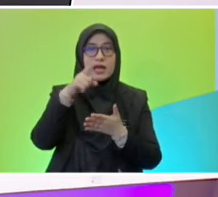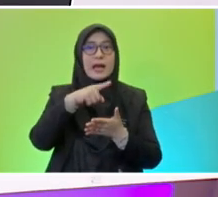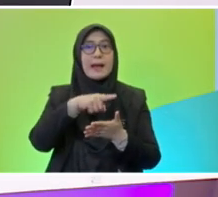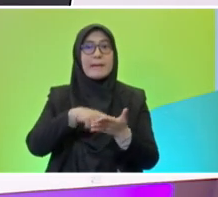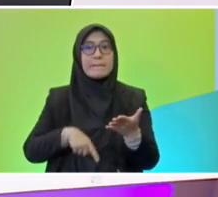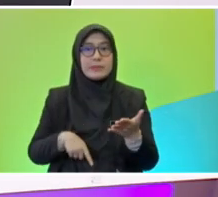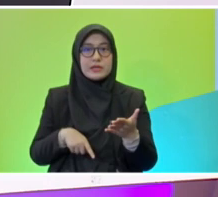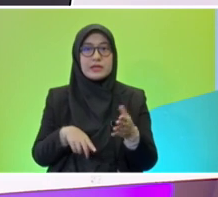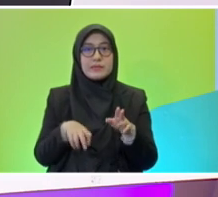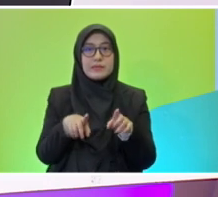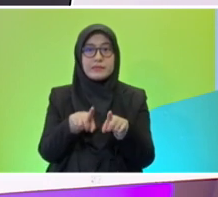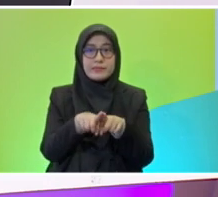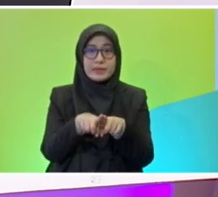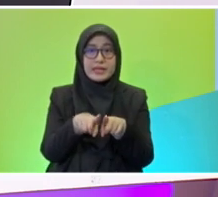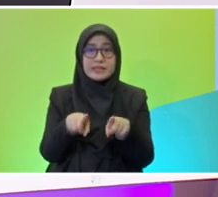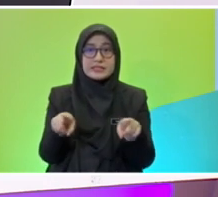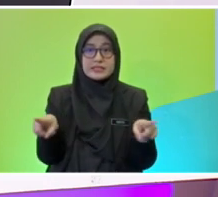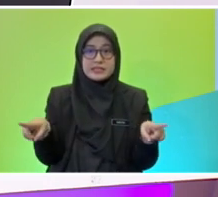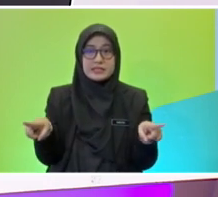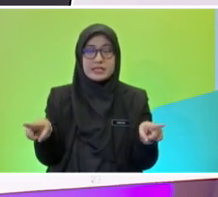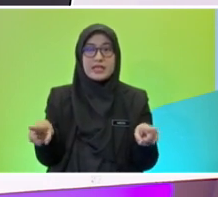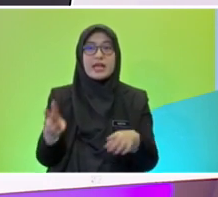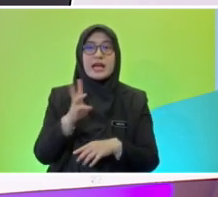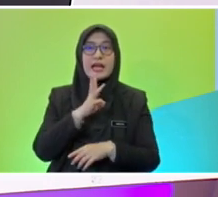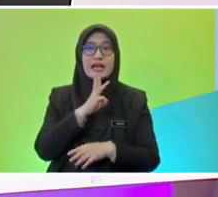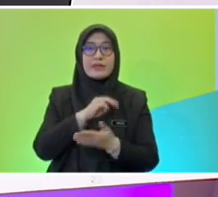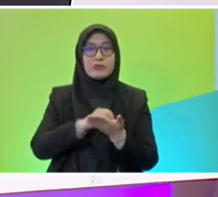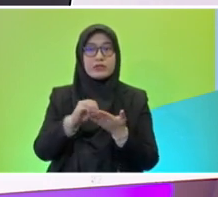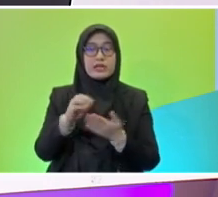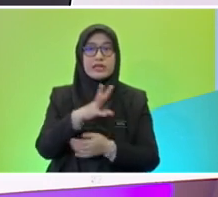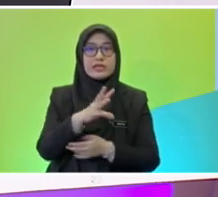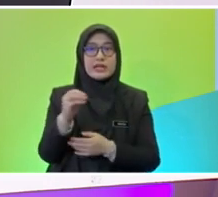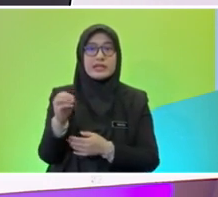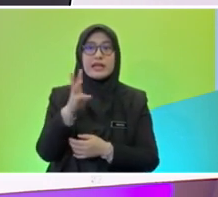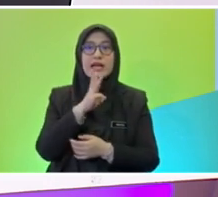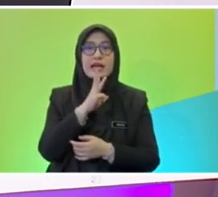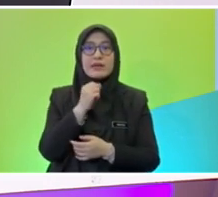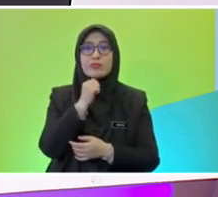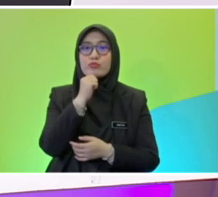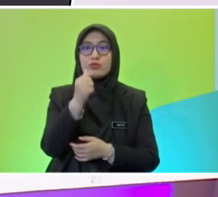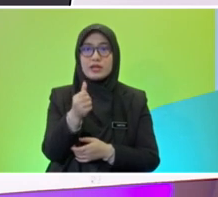purbasaan Di antara air mutlak dan juga air bukan bukan